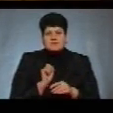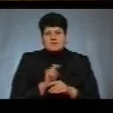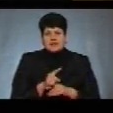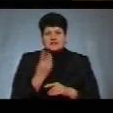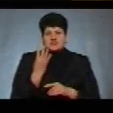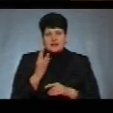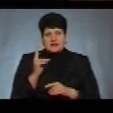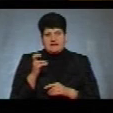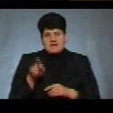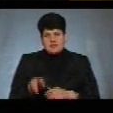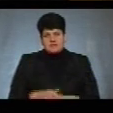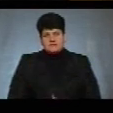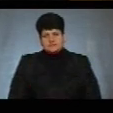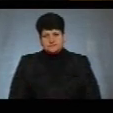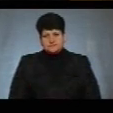4 квітня.